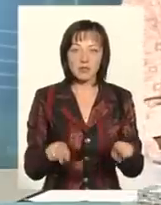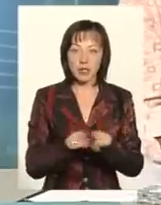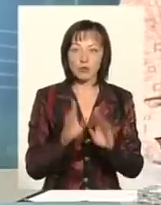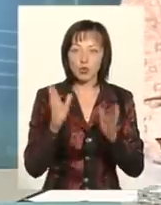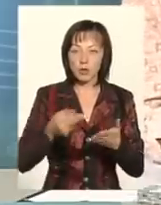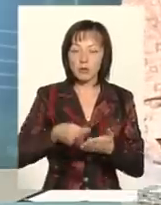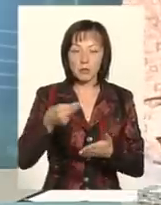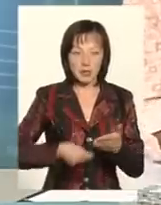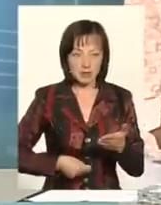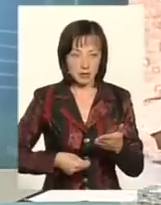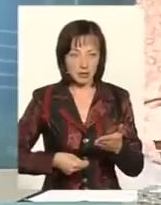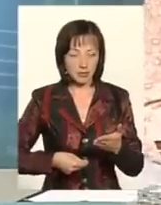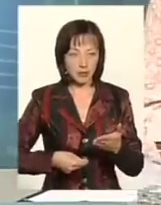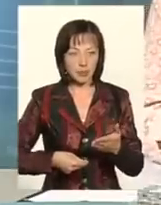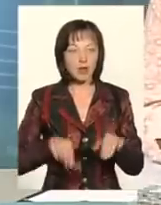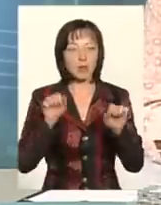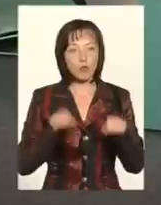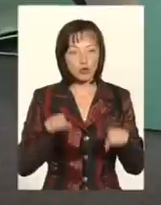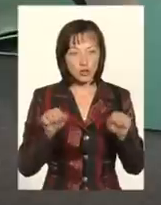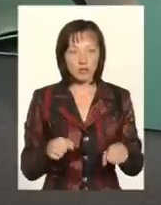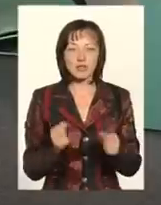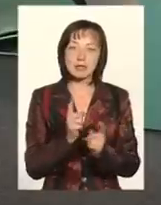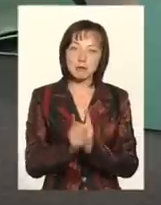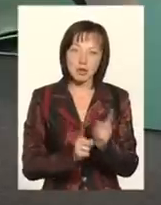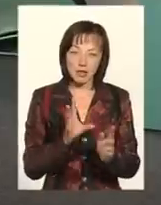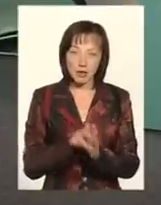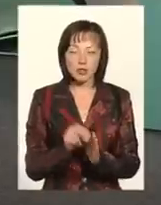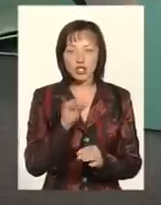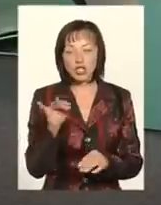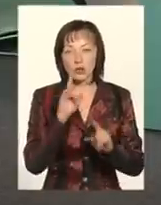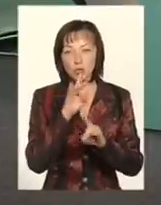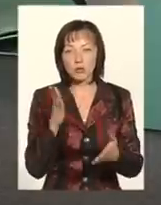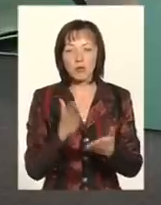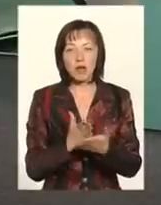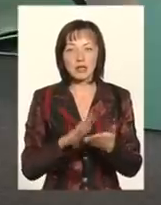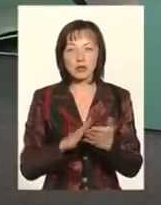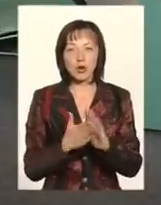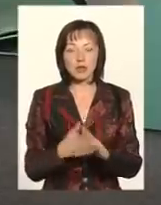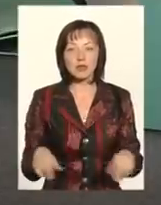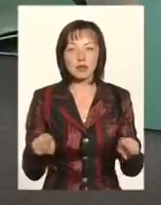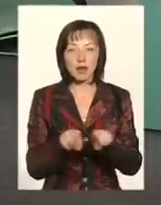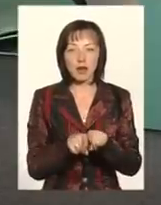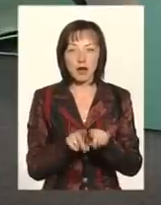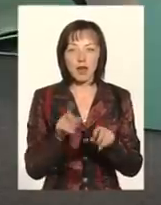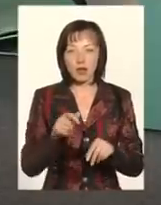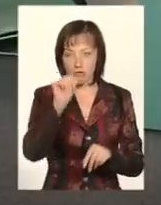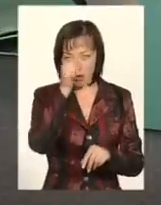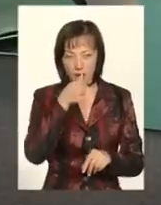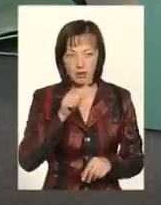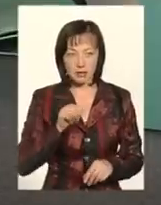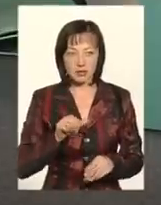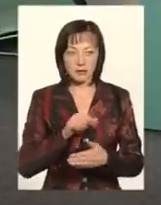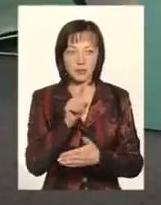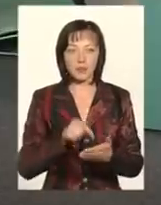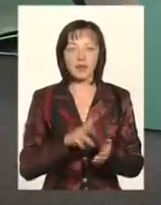буде підписаний да Можливо ще з якимись змінами чи му не будемо ми мати ситуацію така Таку як в Греції Я